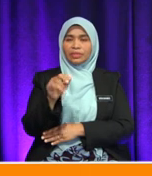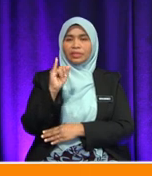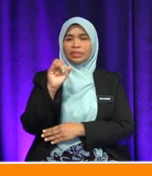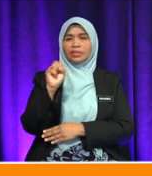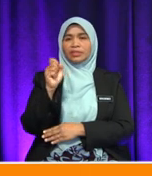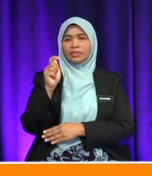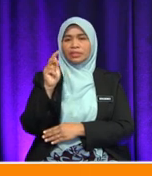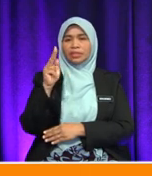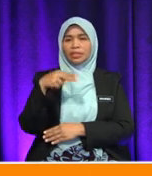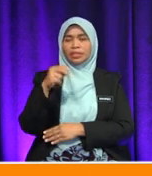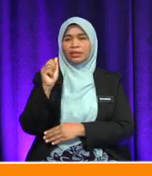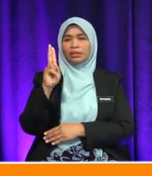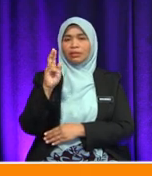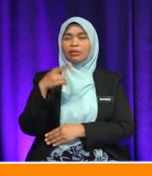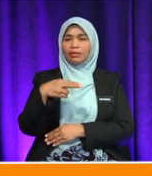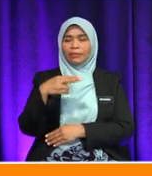tadi